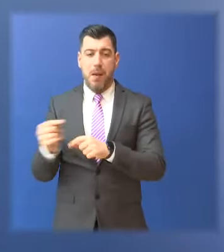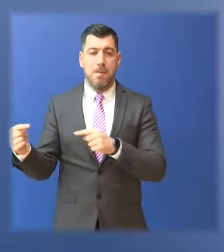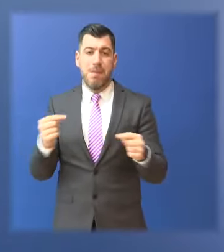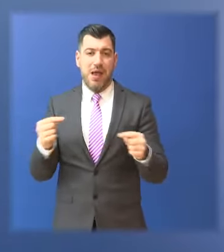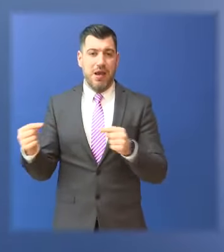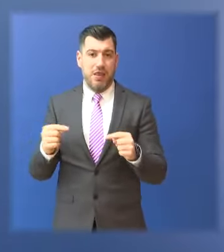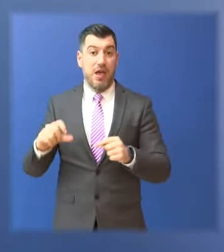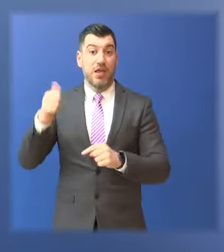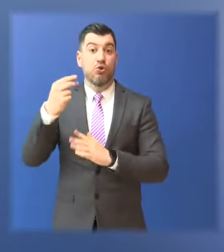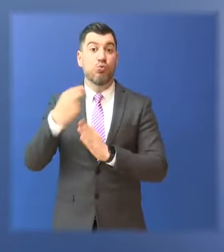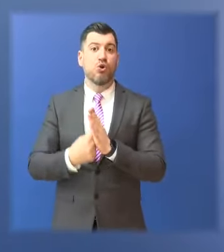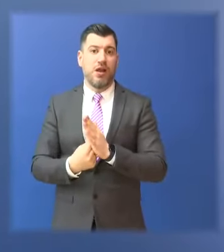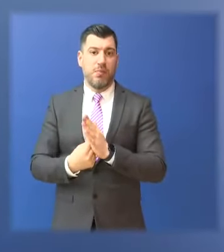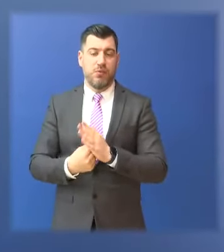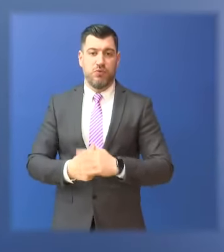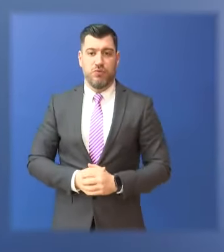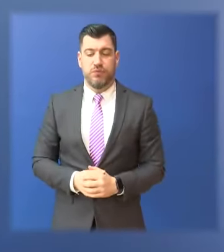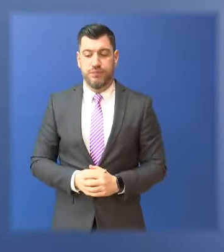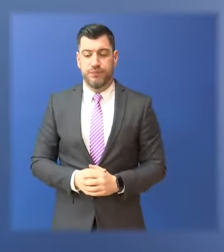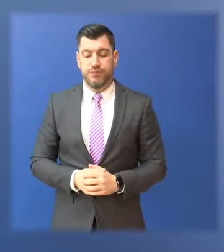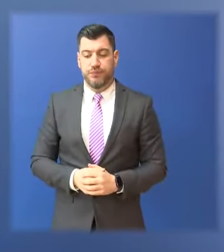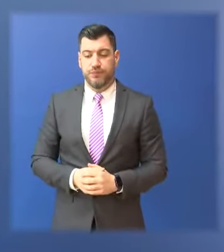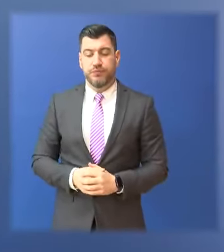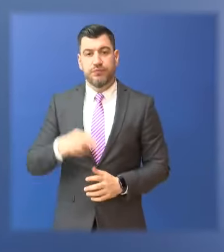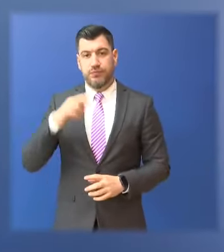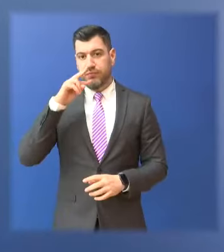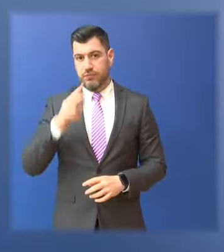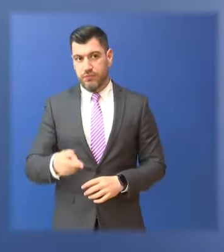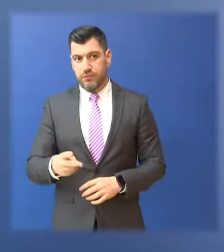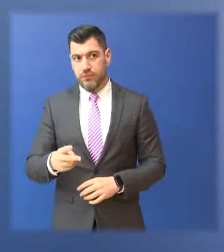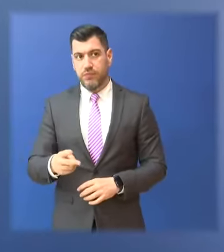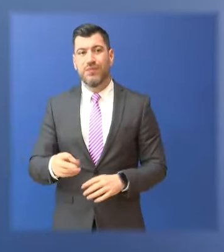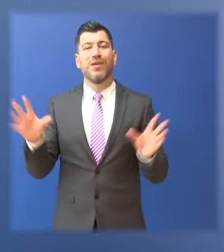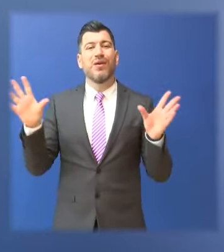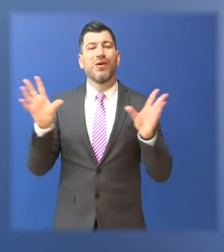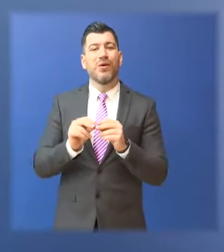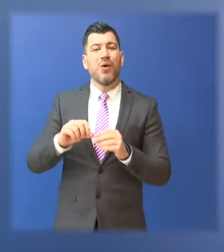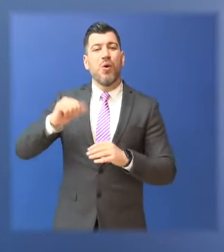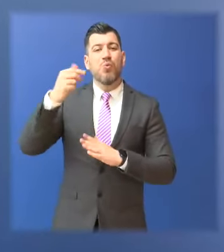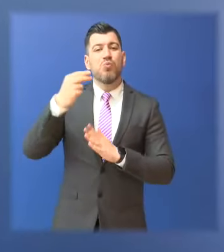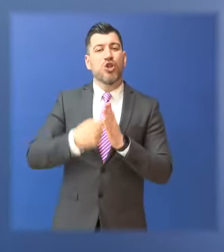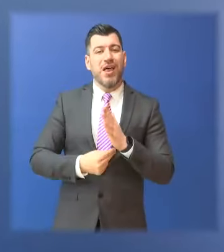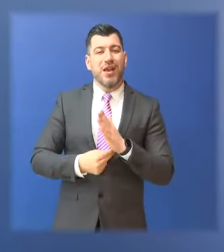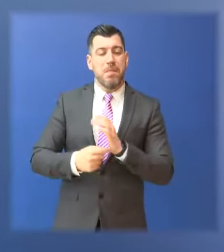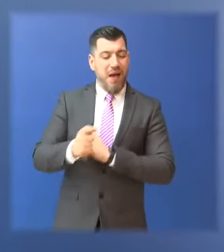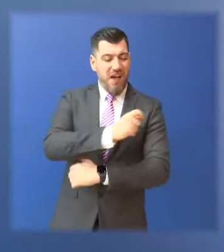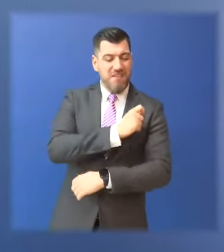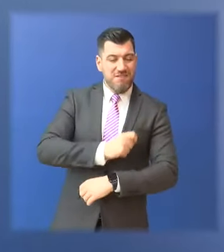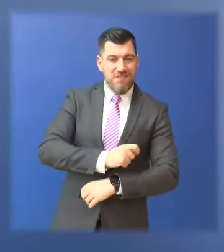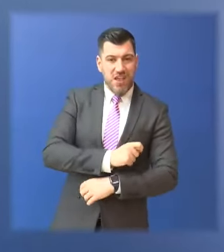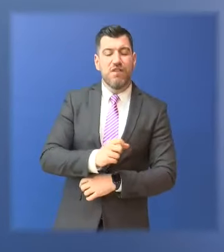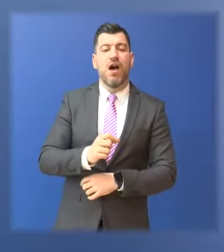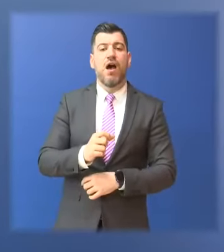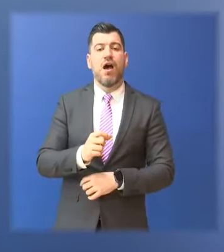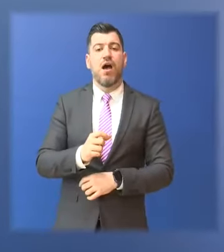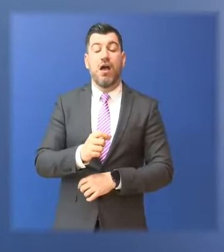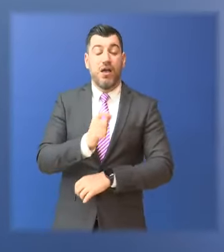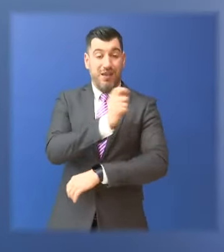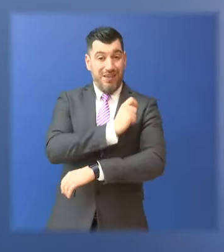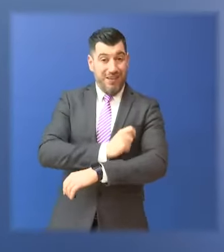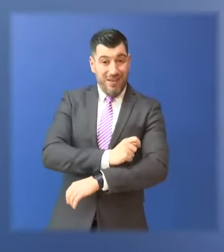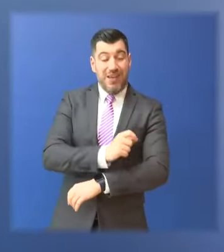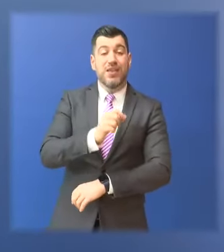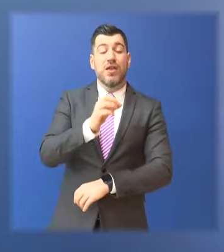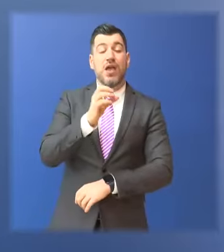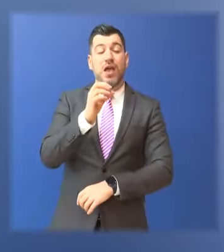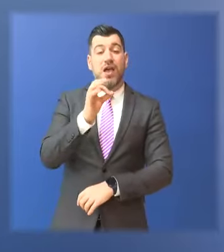του μνημονίου συνεργασίας, το οποίο αναφέρεστε με τη FIFA και την UEFA, το οποίο περιέγραφε κάποιες υποχρεώσεις,